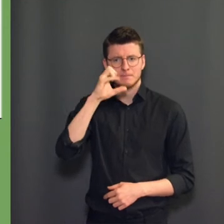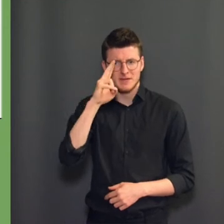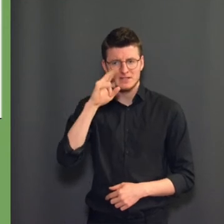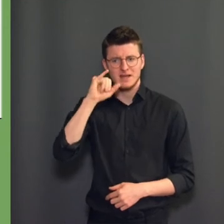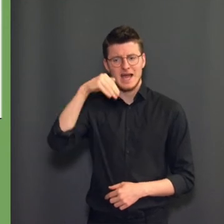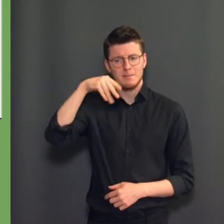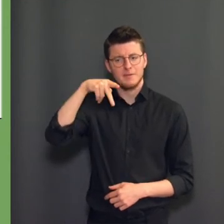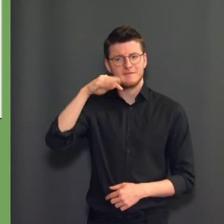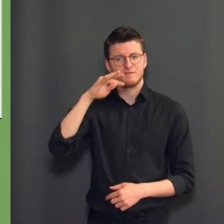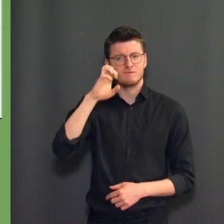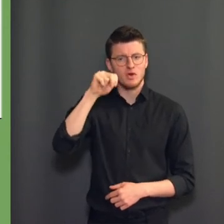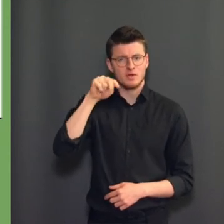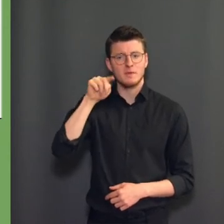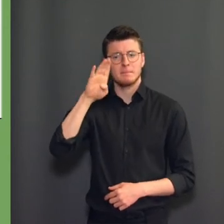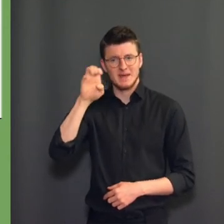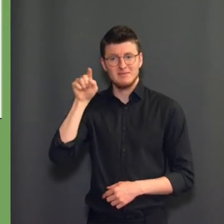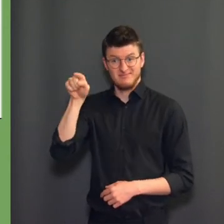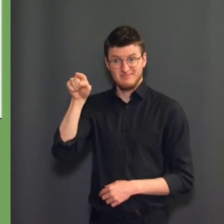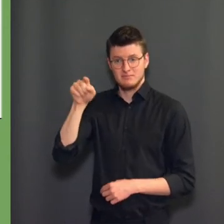blijven gebruiken.